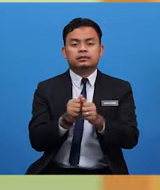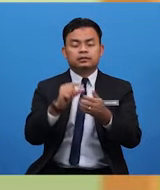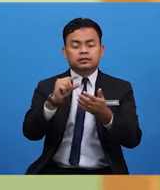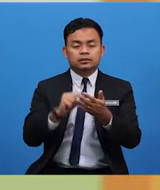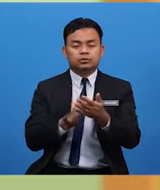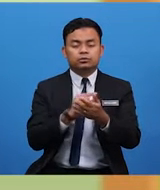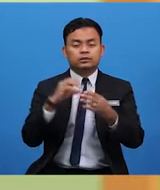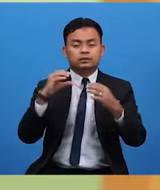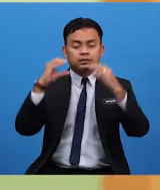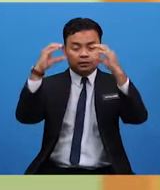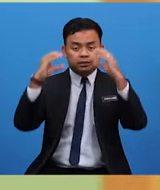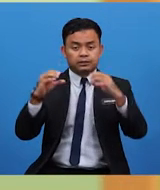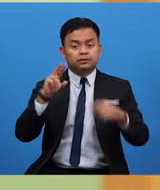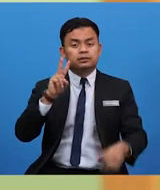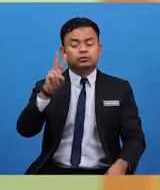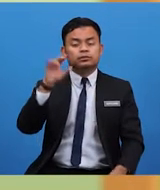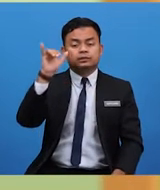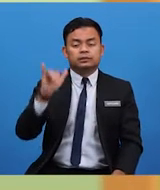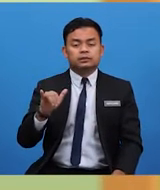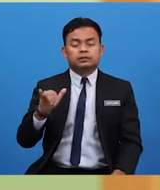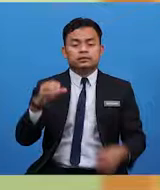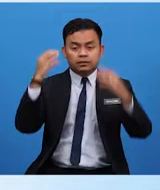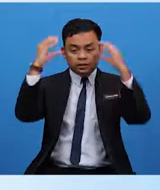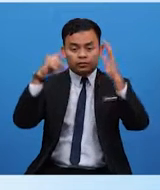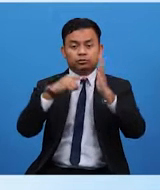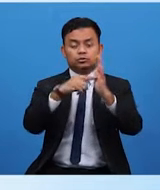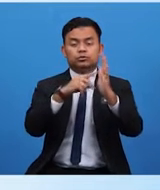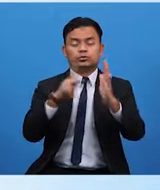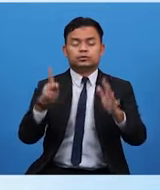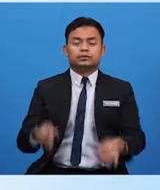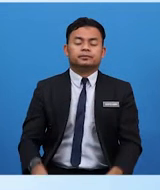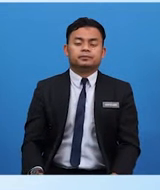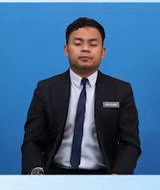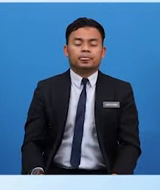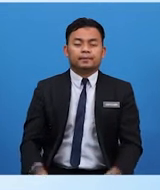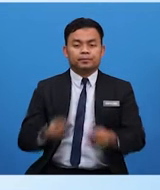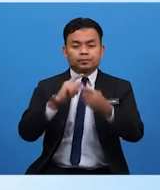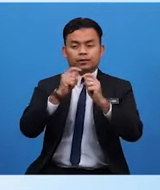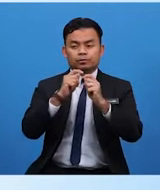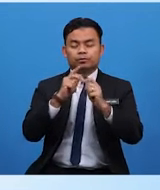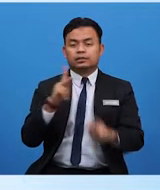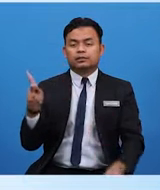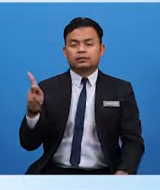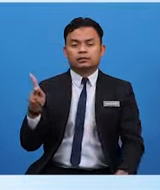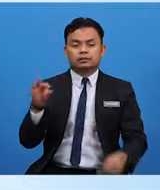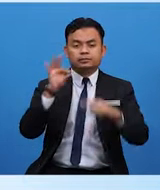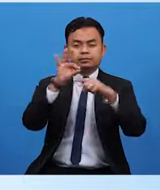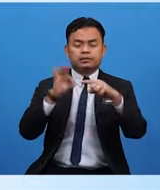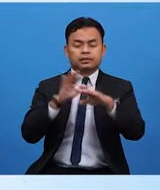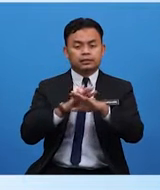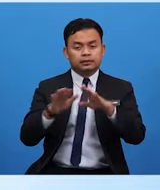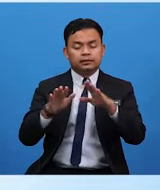menggunakan cadet kedua yang cek kutunjukkan tadi tuh kan pecahan tak wajar